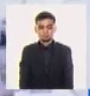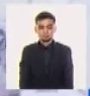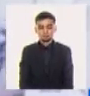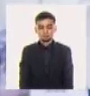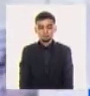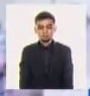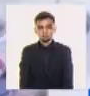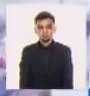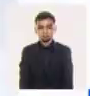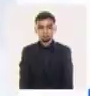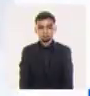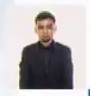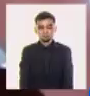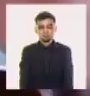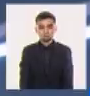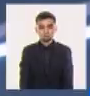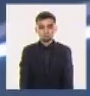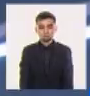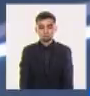Меньшова, Информбюро, Алматы.